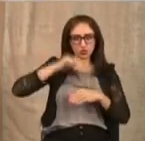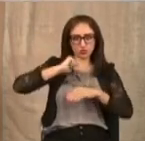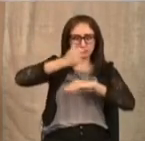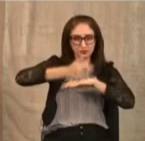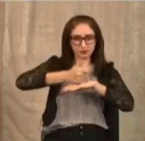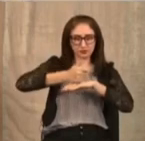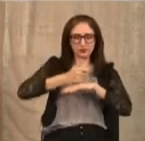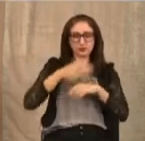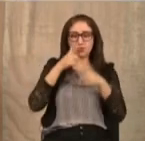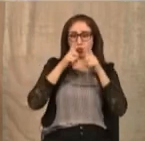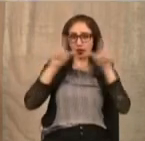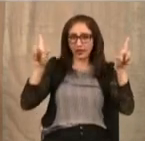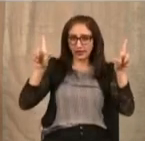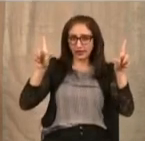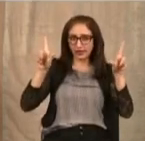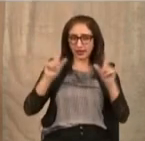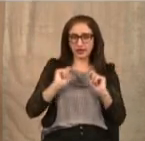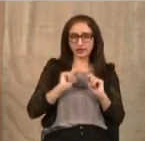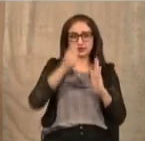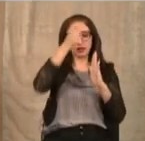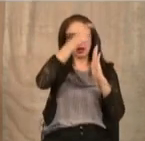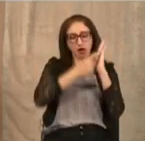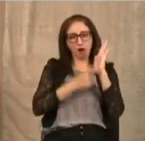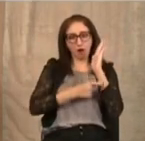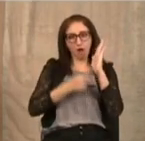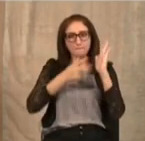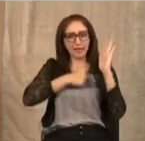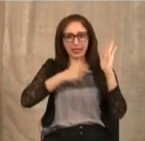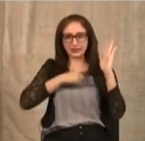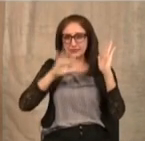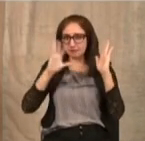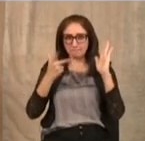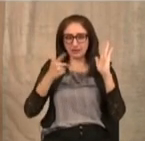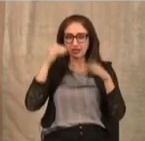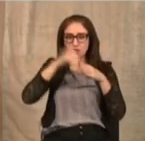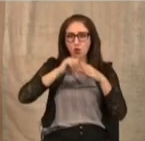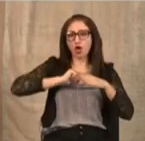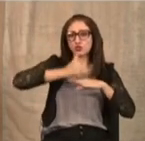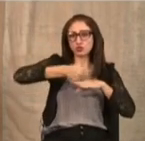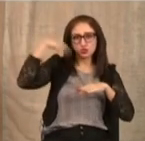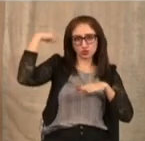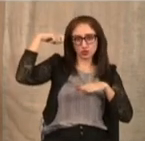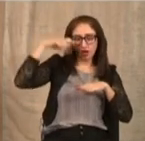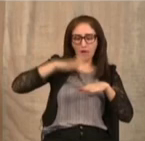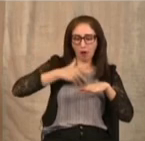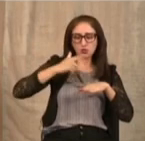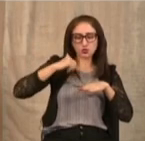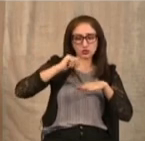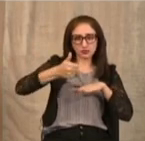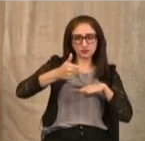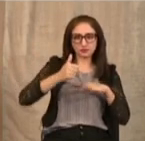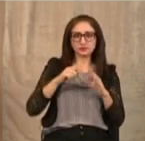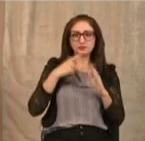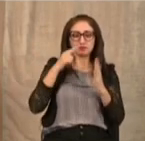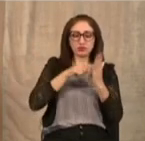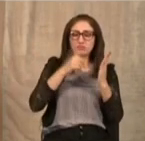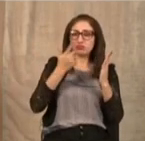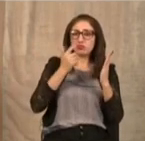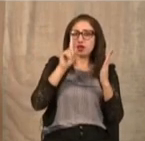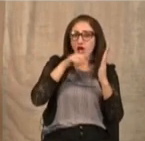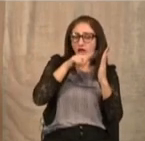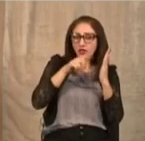واعلان القائمه الاوليه لاسماء المرشحين واليه الطعن عليها